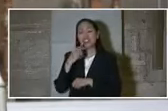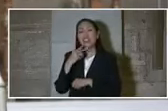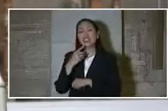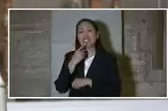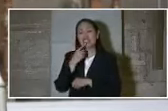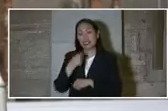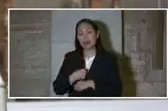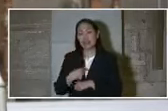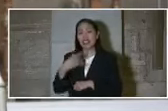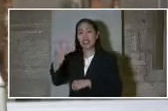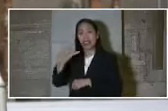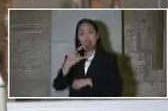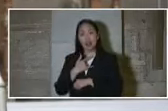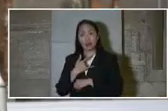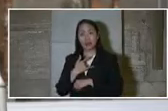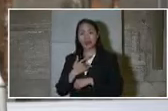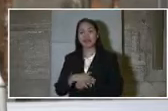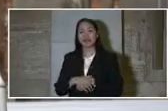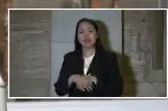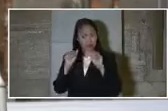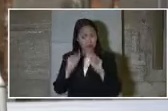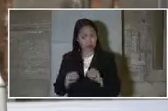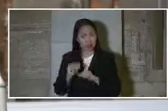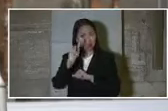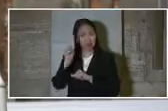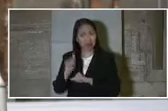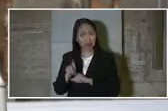you. Pwede ba yun? Hindi.